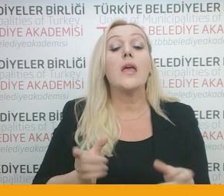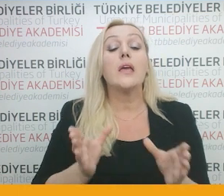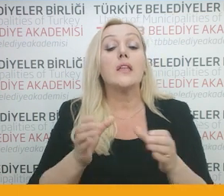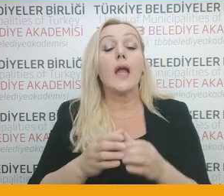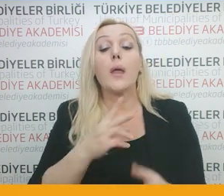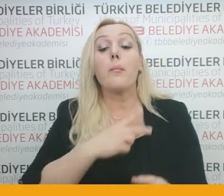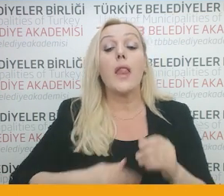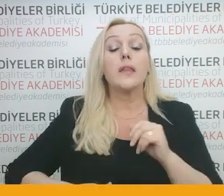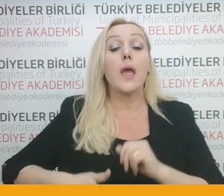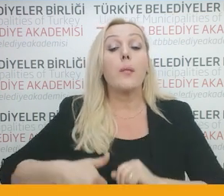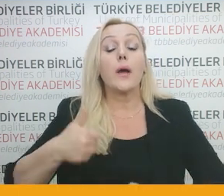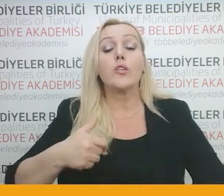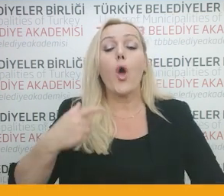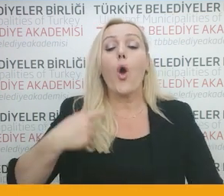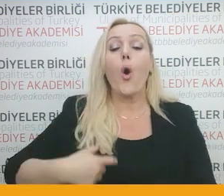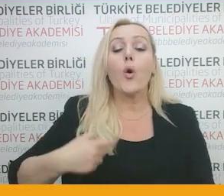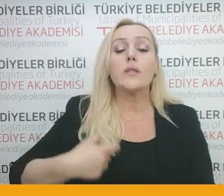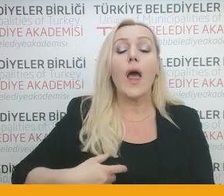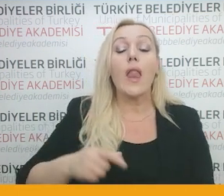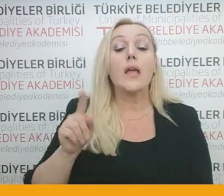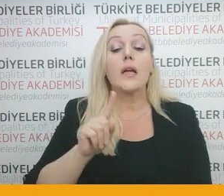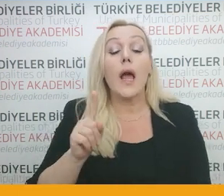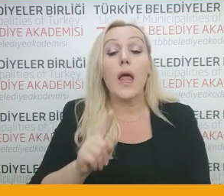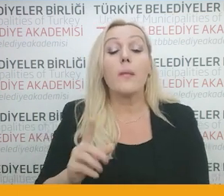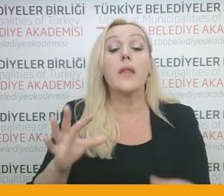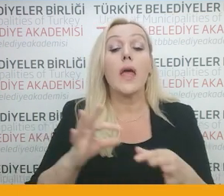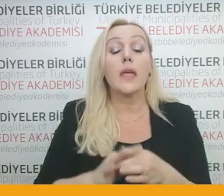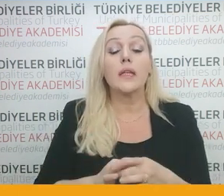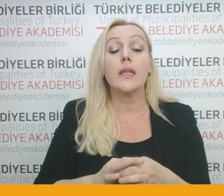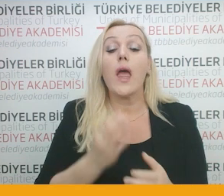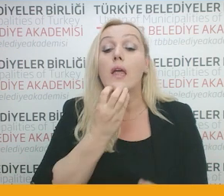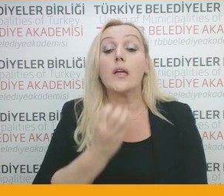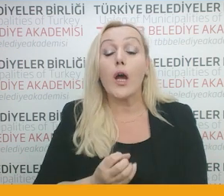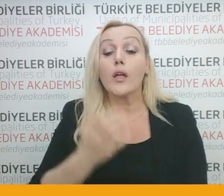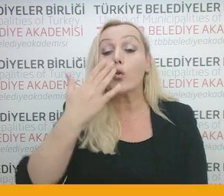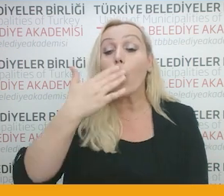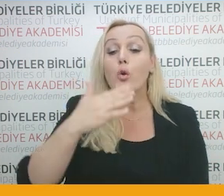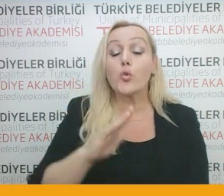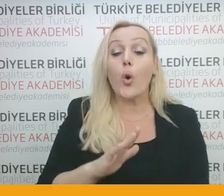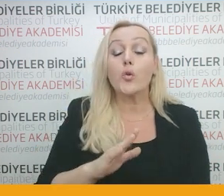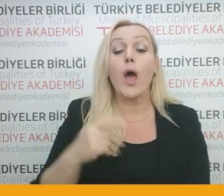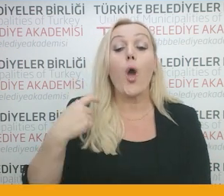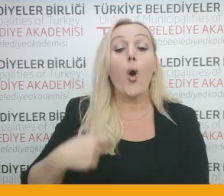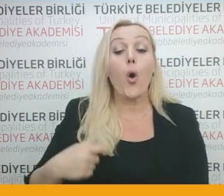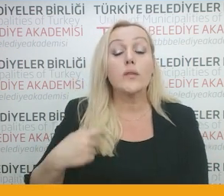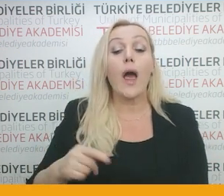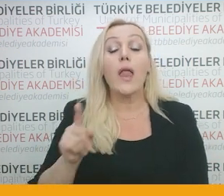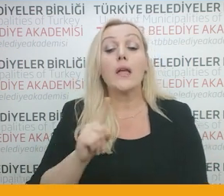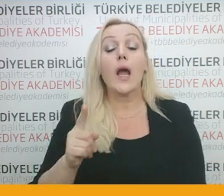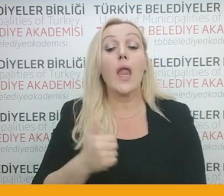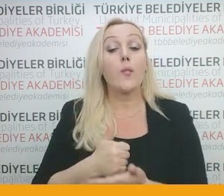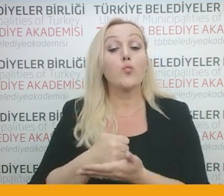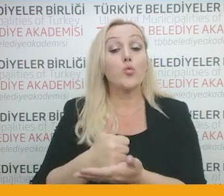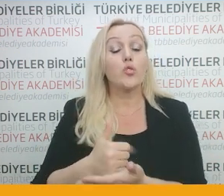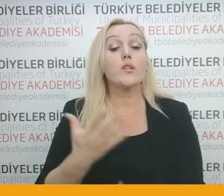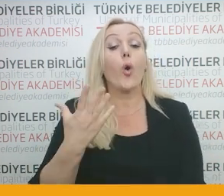Yani ne dedik? 02 özel kalemle ilgili kurumsal kodlama için norm kadro yeri yoksa bile istisnai olarak özel kalem bütçesi